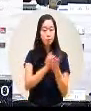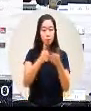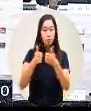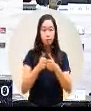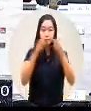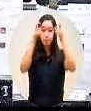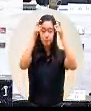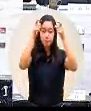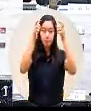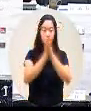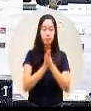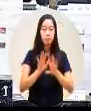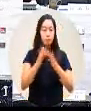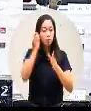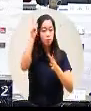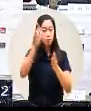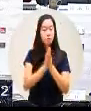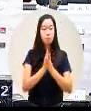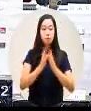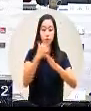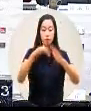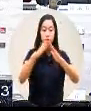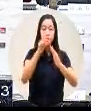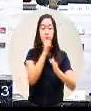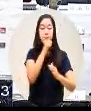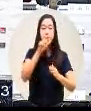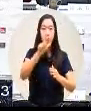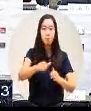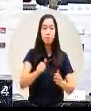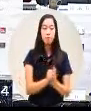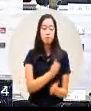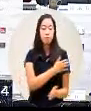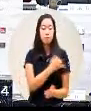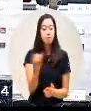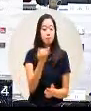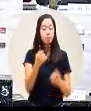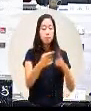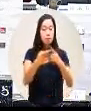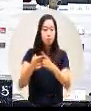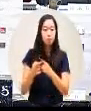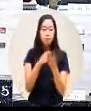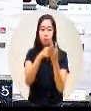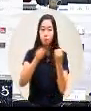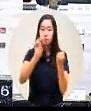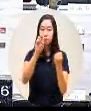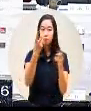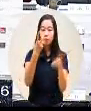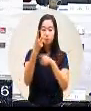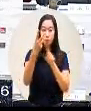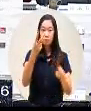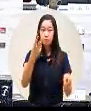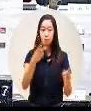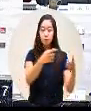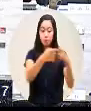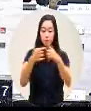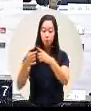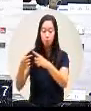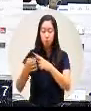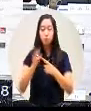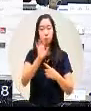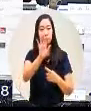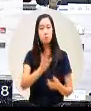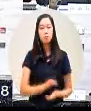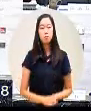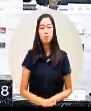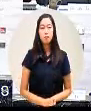高雄启智学校营养师陈春儒啦吼，这十二个人，这十二个人，拢甲